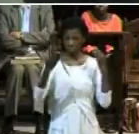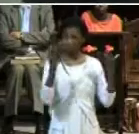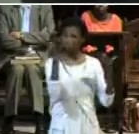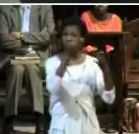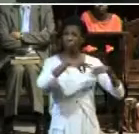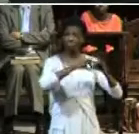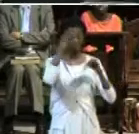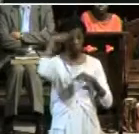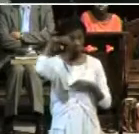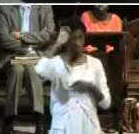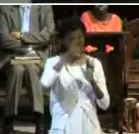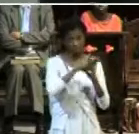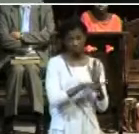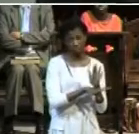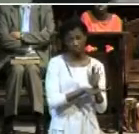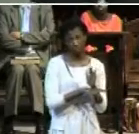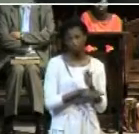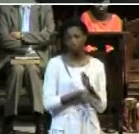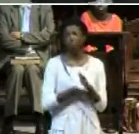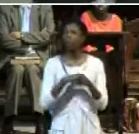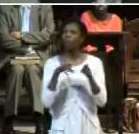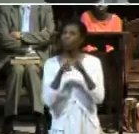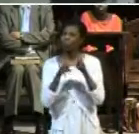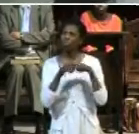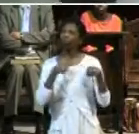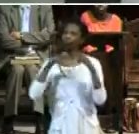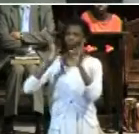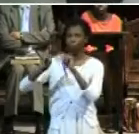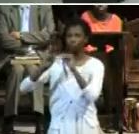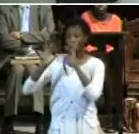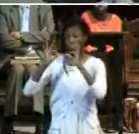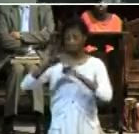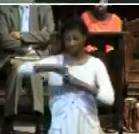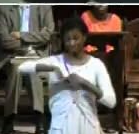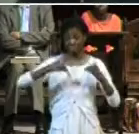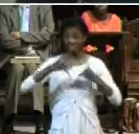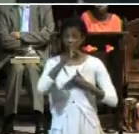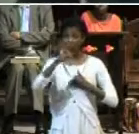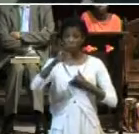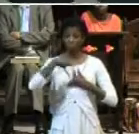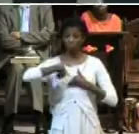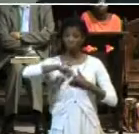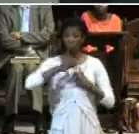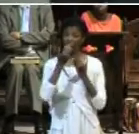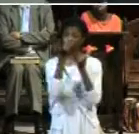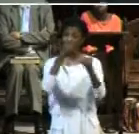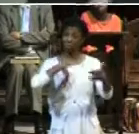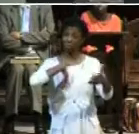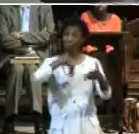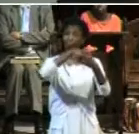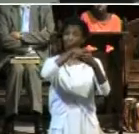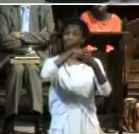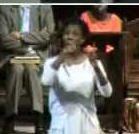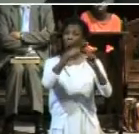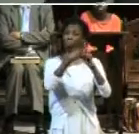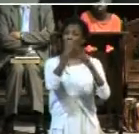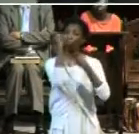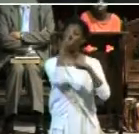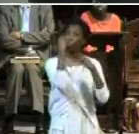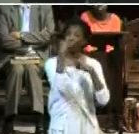européens. Voilà, et puis on lui a parlé de l'appartenance à la Fédération protestante de France, avec argument pour, argument